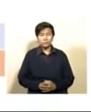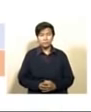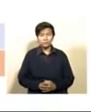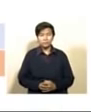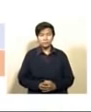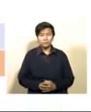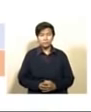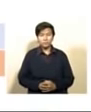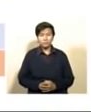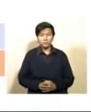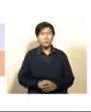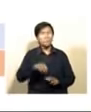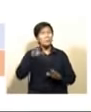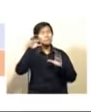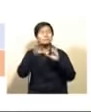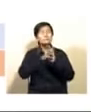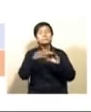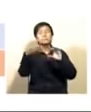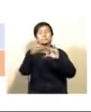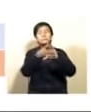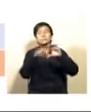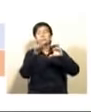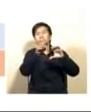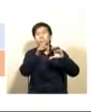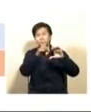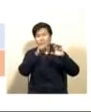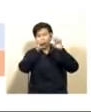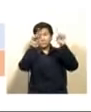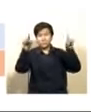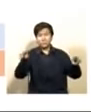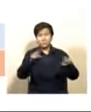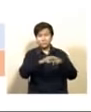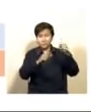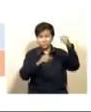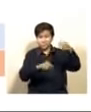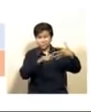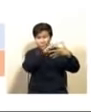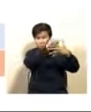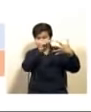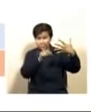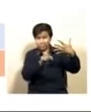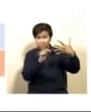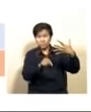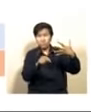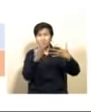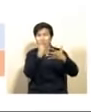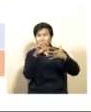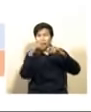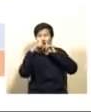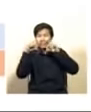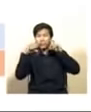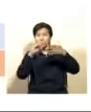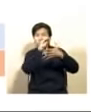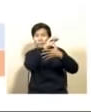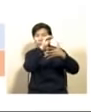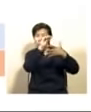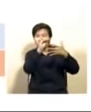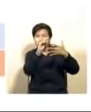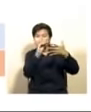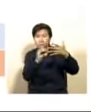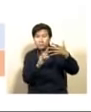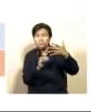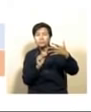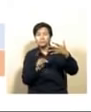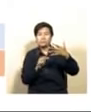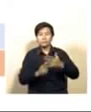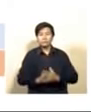ยเช่นเดียวกันก็ได้ประมาณ4ล้านกว่ารวมทั้งคลินิกต่างๆอันนี้ผ่านสมาคมโรงพยาบาลเอกชนมหาวิทยาลัยผ่านเครือข่